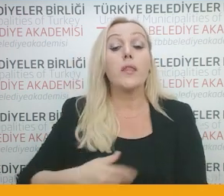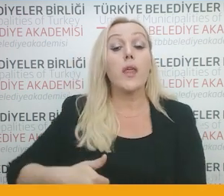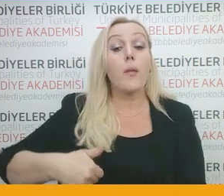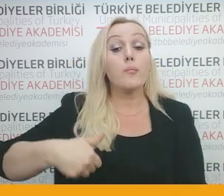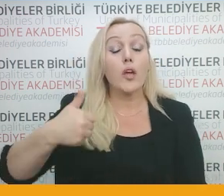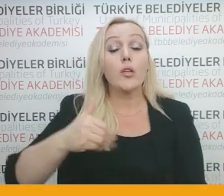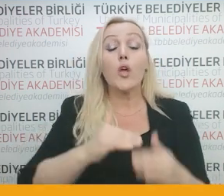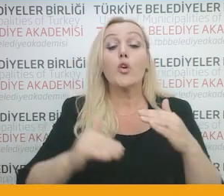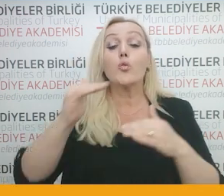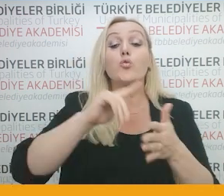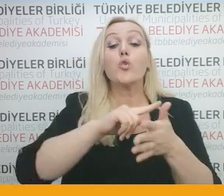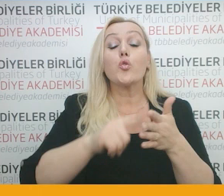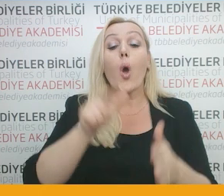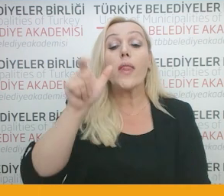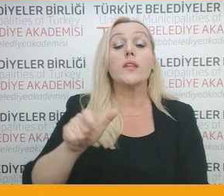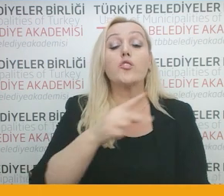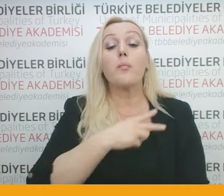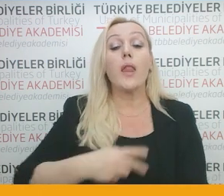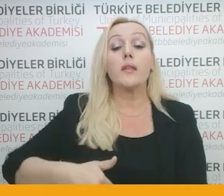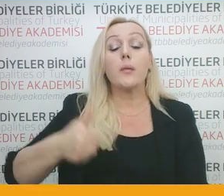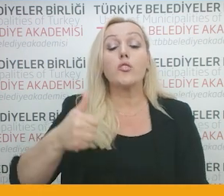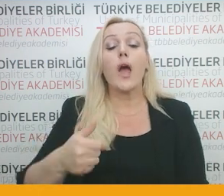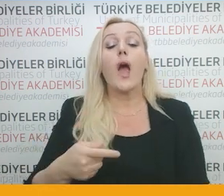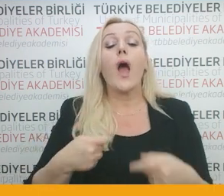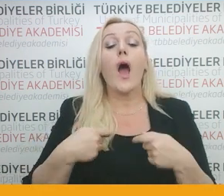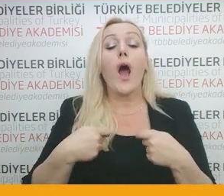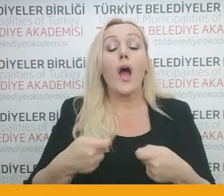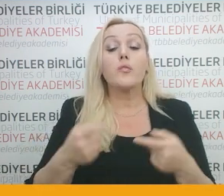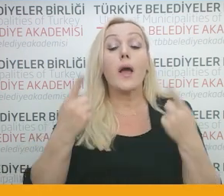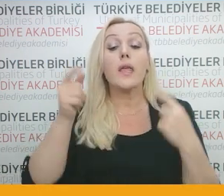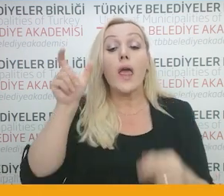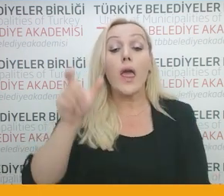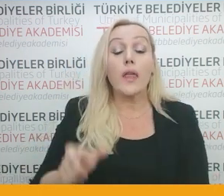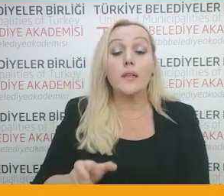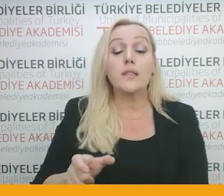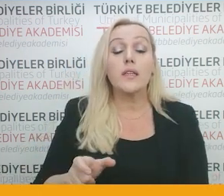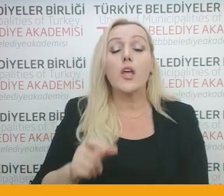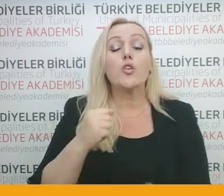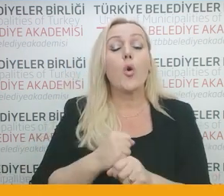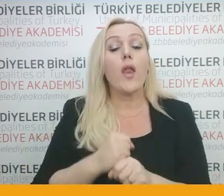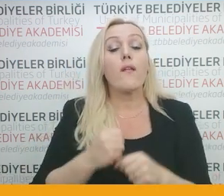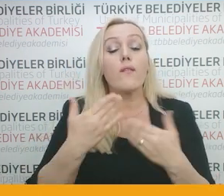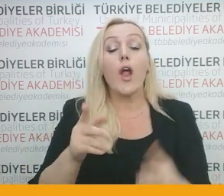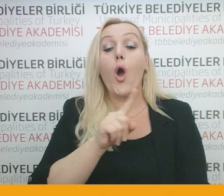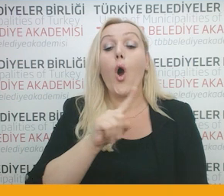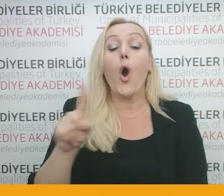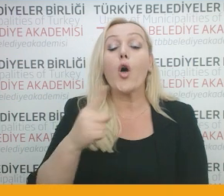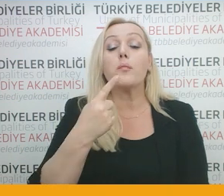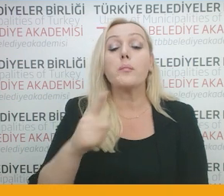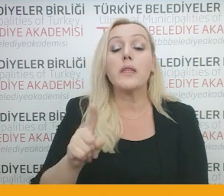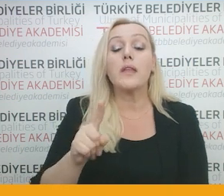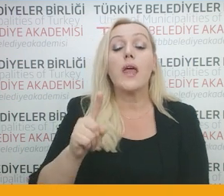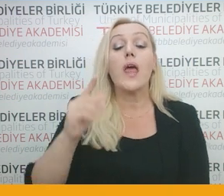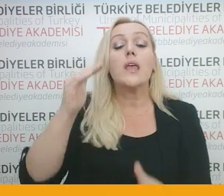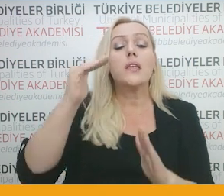belediye başkanıdır. Belediye başkanının harcama yetkisi verdiği birim müdürleri harcama yetkilisidir dedik. Ancak 10 bin ve aşağı olan belediyelerde,